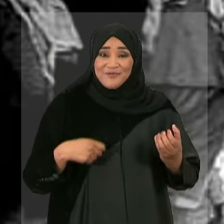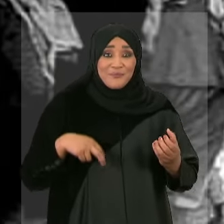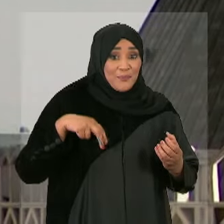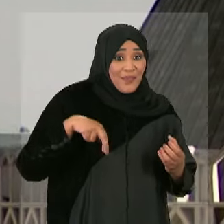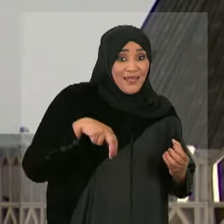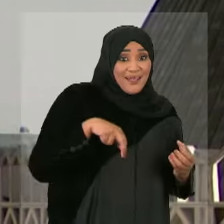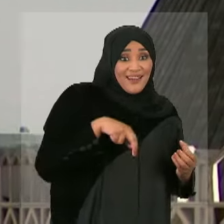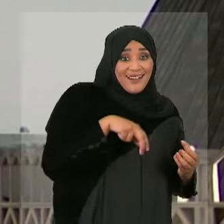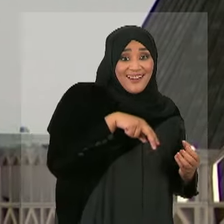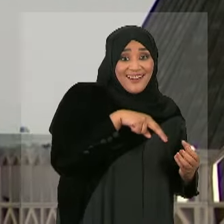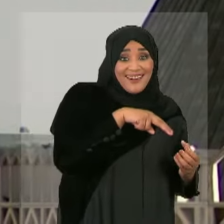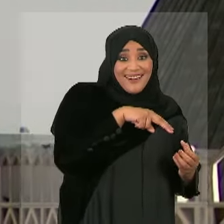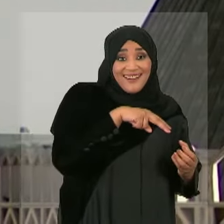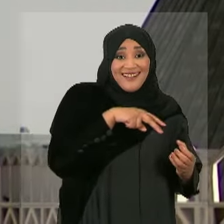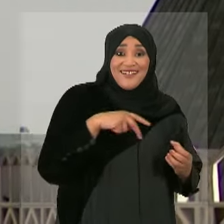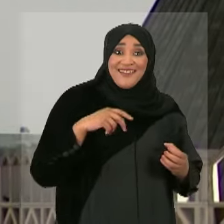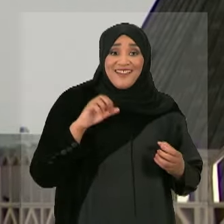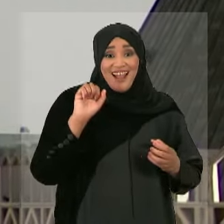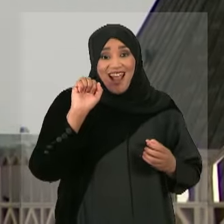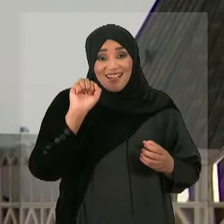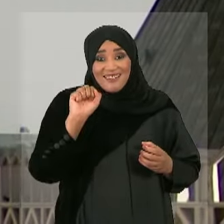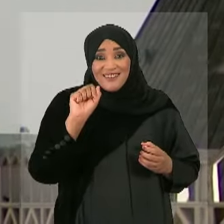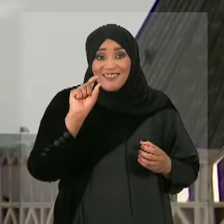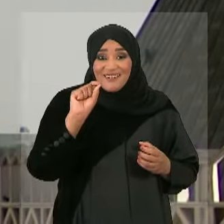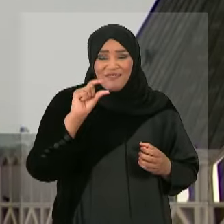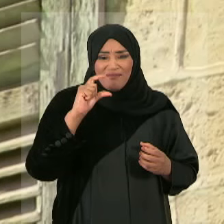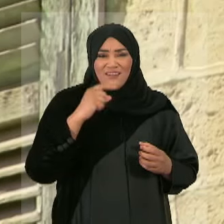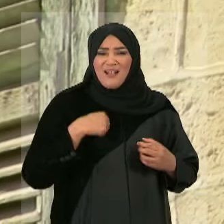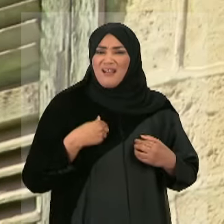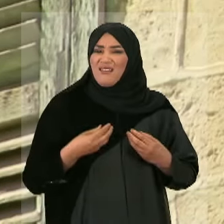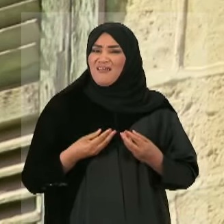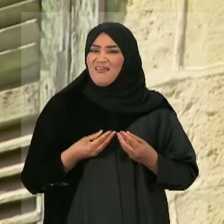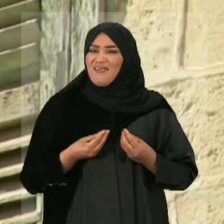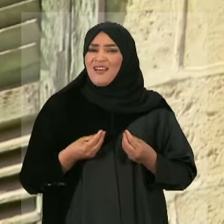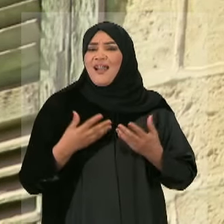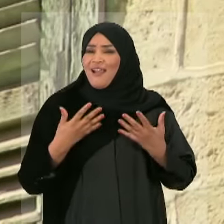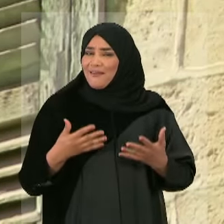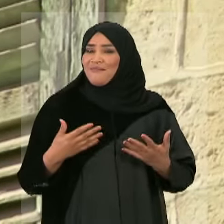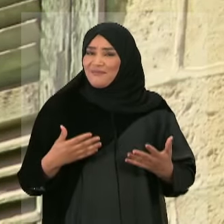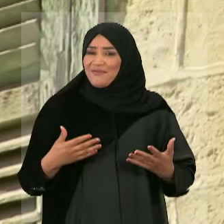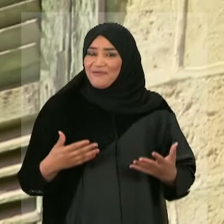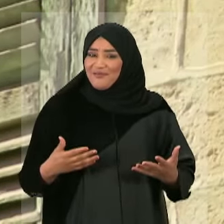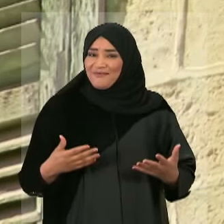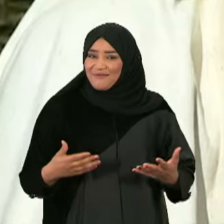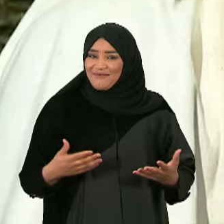لنيتكم، تلتين عقلي شرد بها